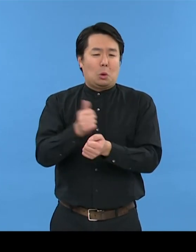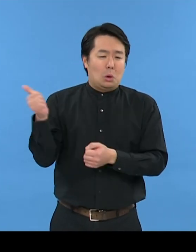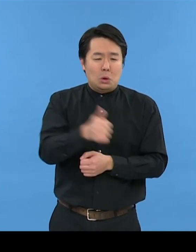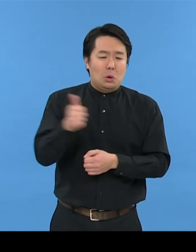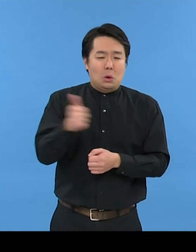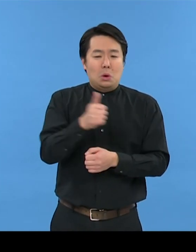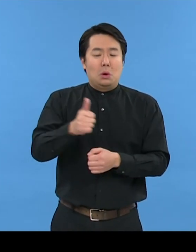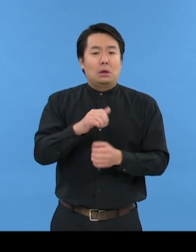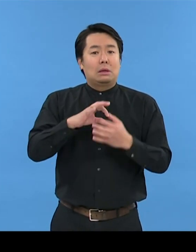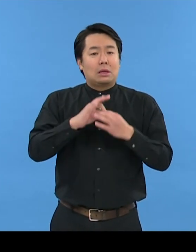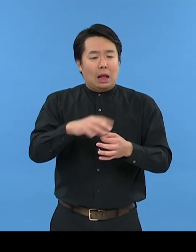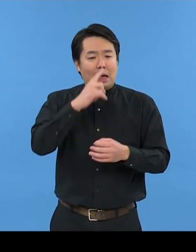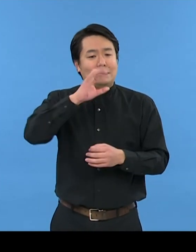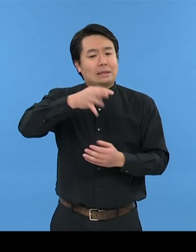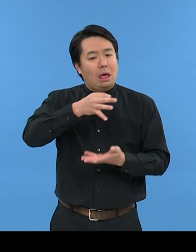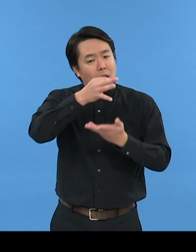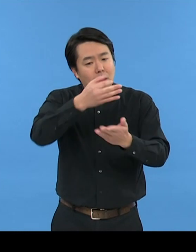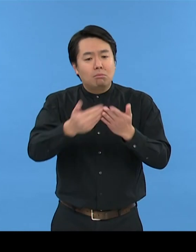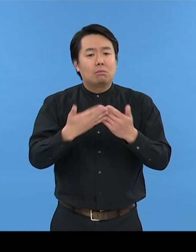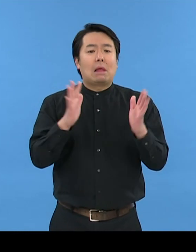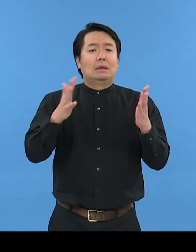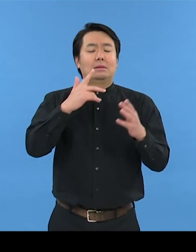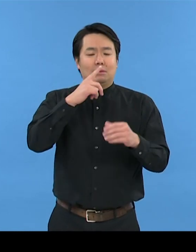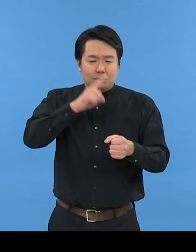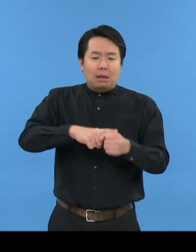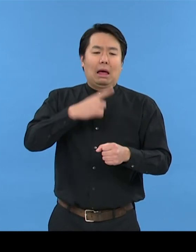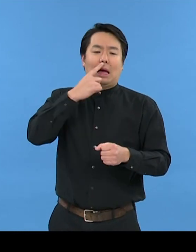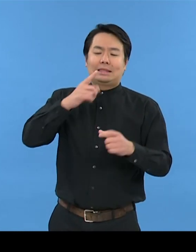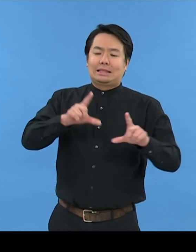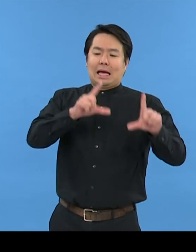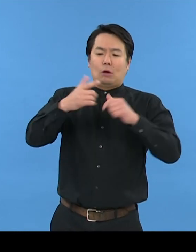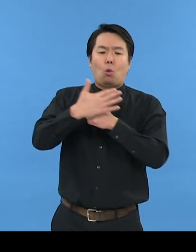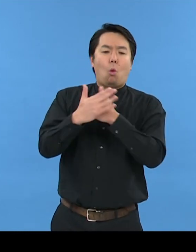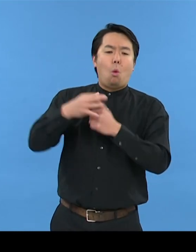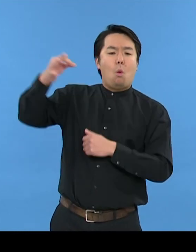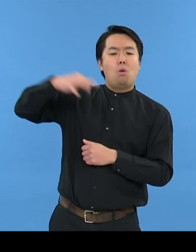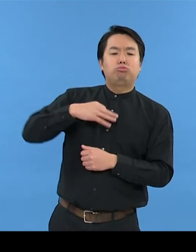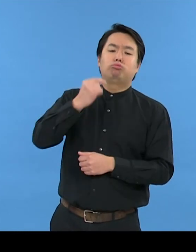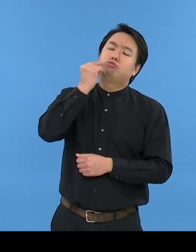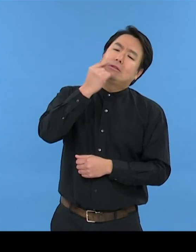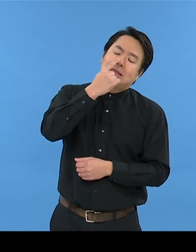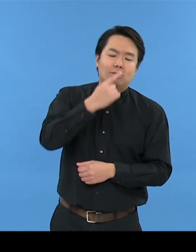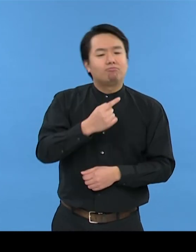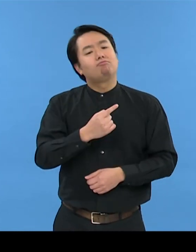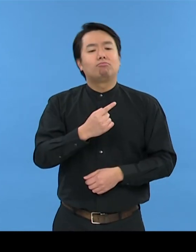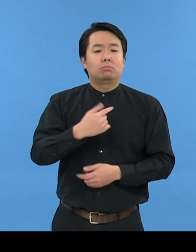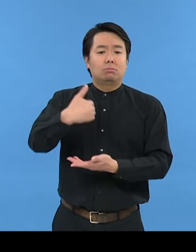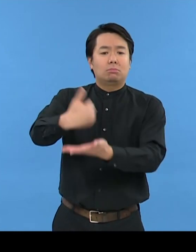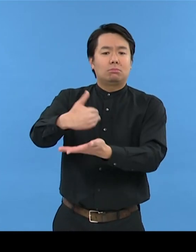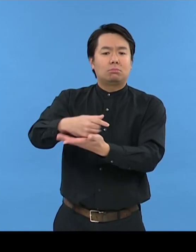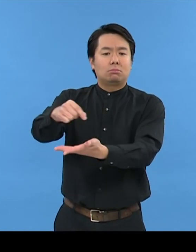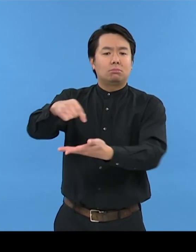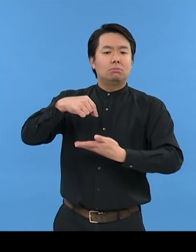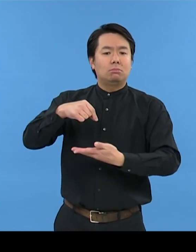払ったことないから生活保護なんか受けることはできないんだよって真顔で言うんでねそんな何言ってんだ